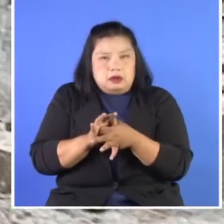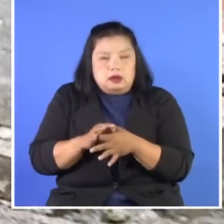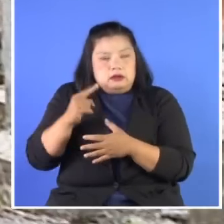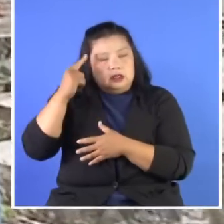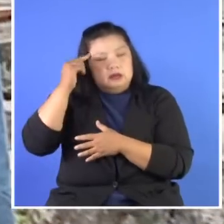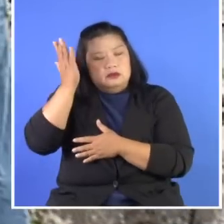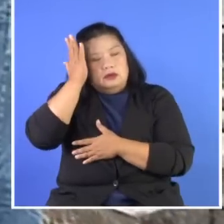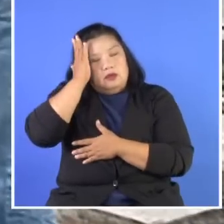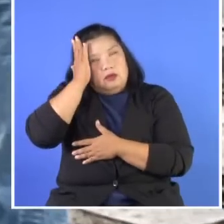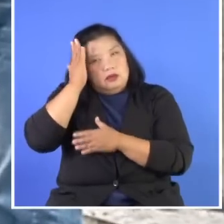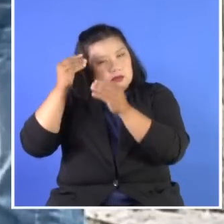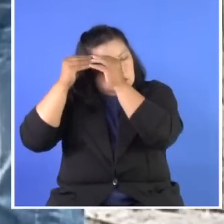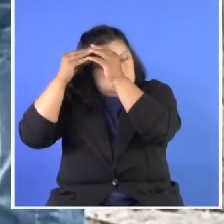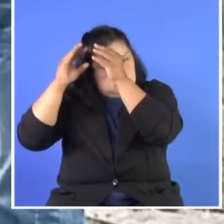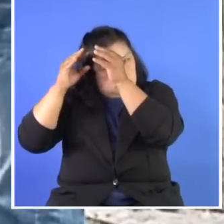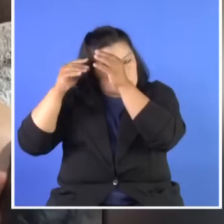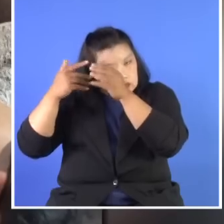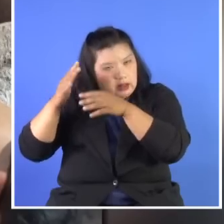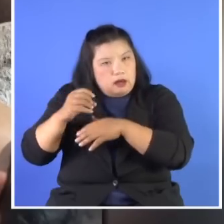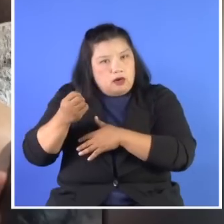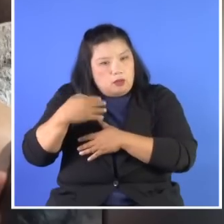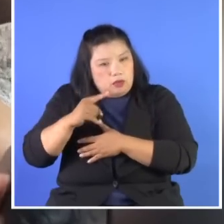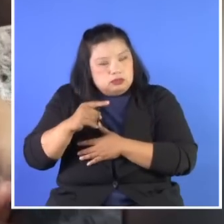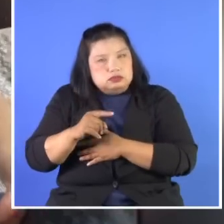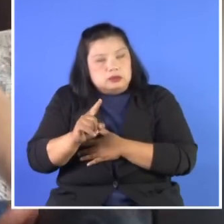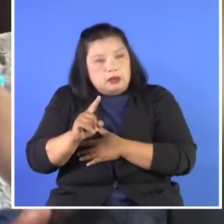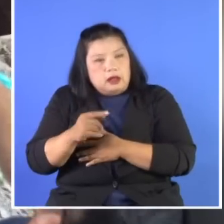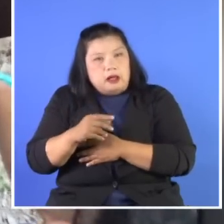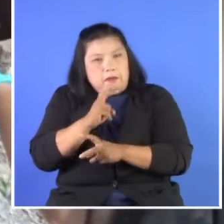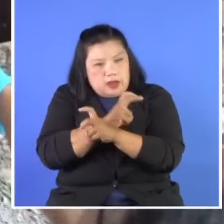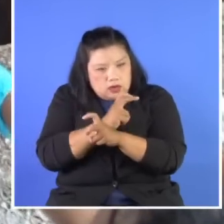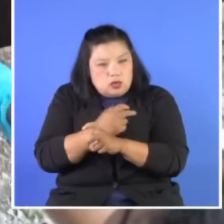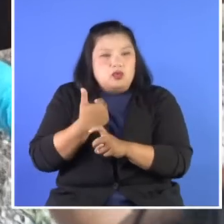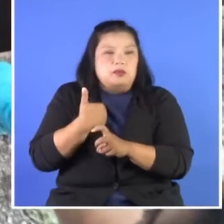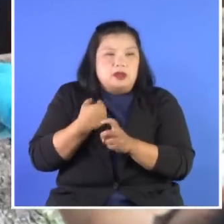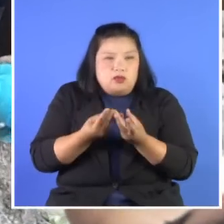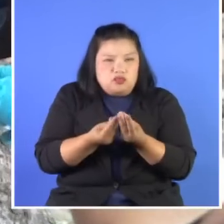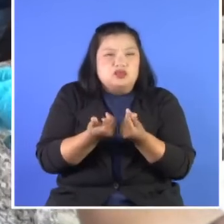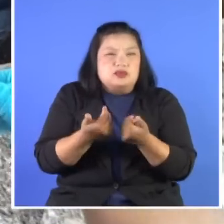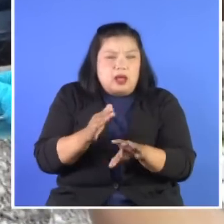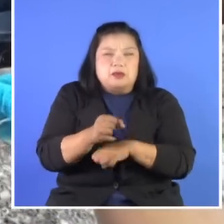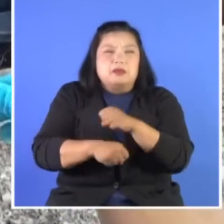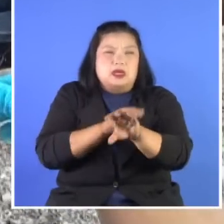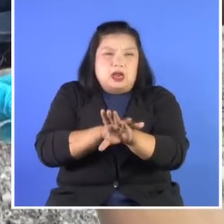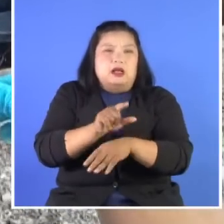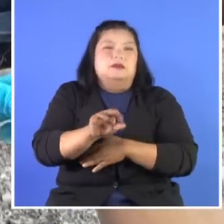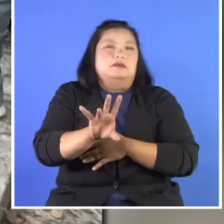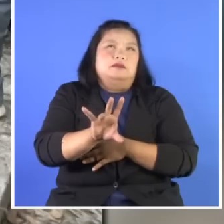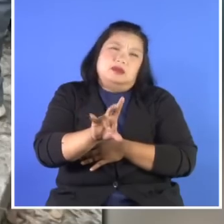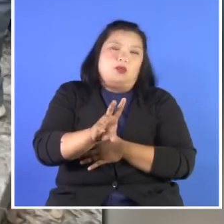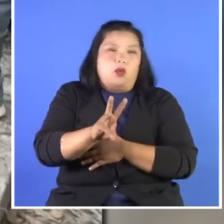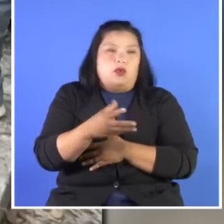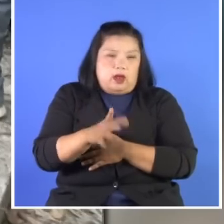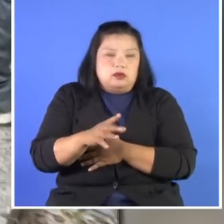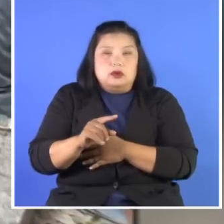ส่วนสภาพศพเนี่ยก็เหลือแต่โครงกระดูกบางส่วนก็เป็นผุยผงไปแล้วตามกาลเวลาหลังขุดขึ้นมาญาติก็นำ